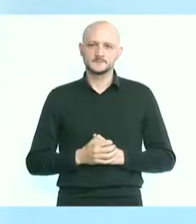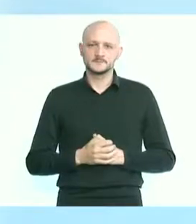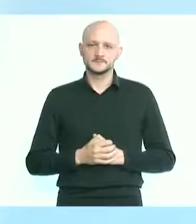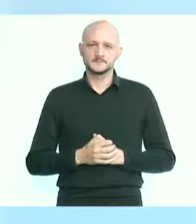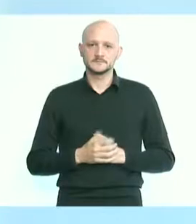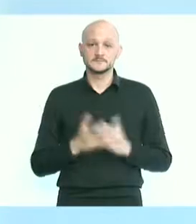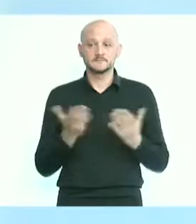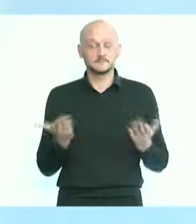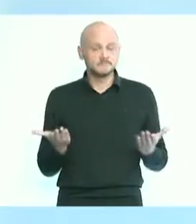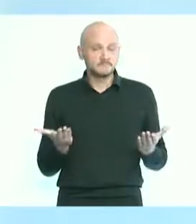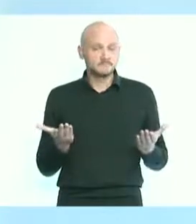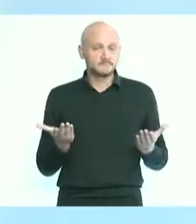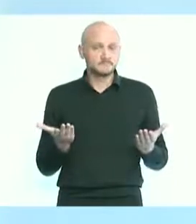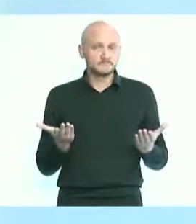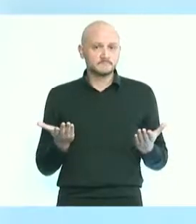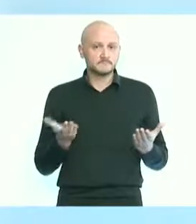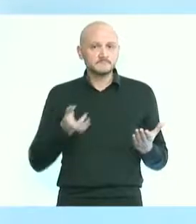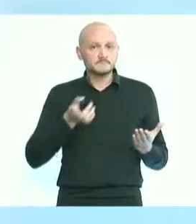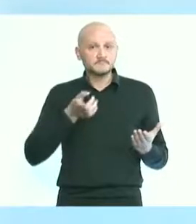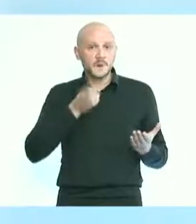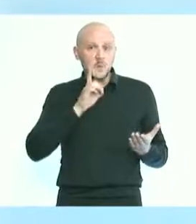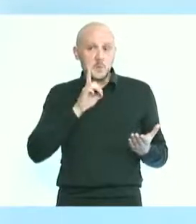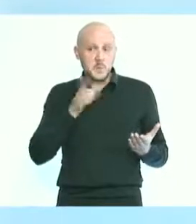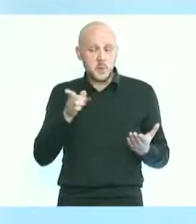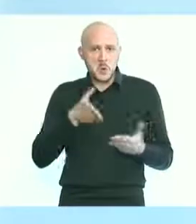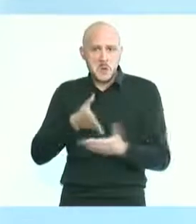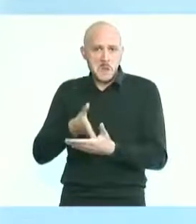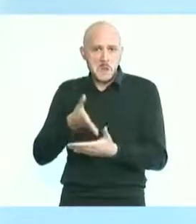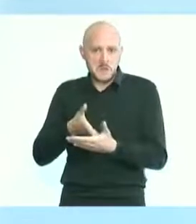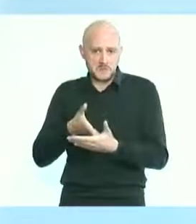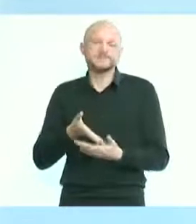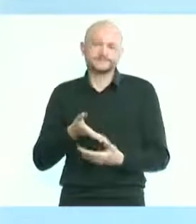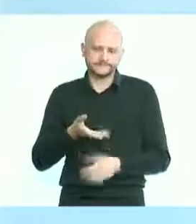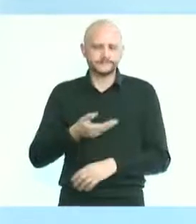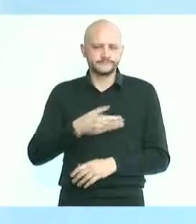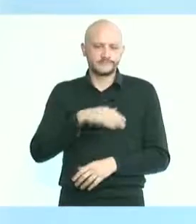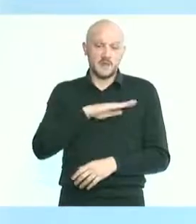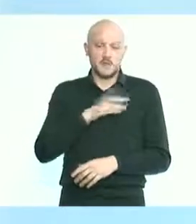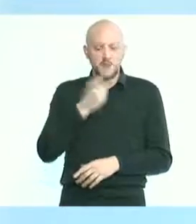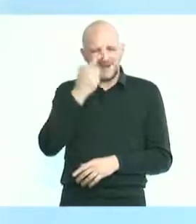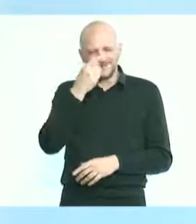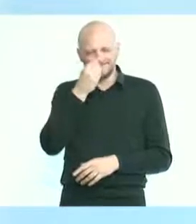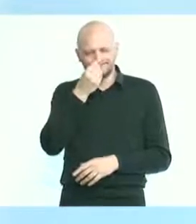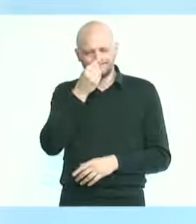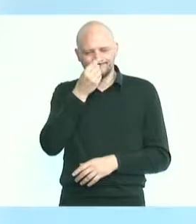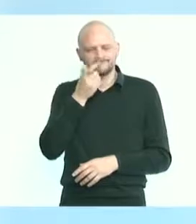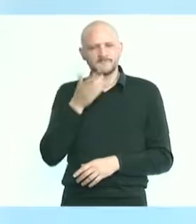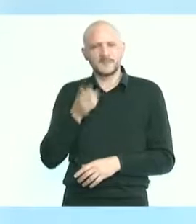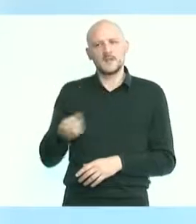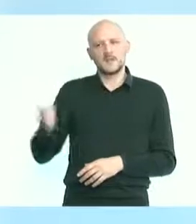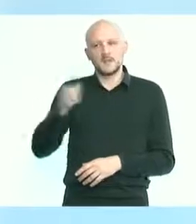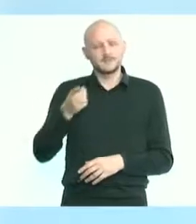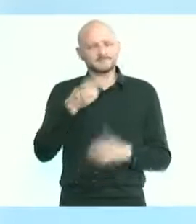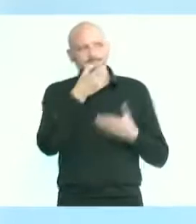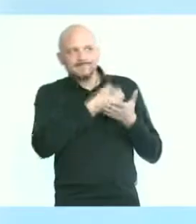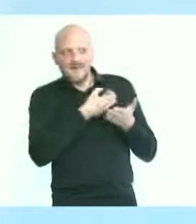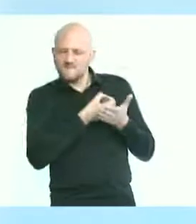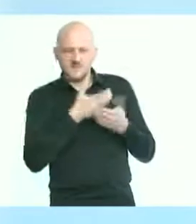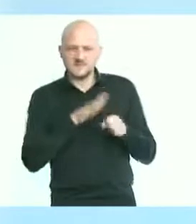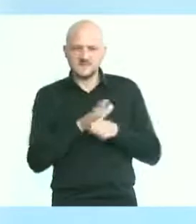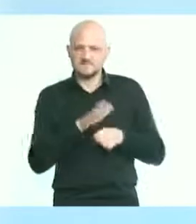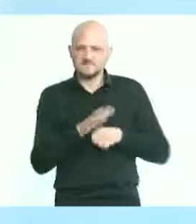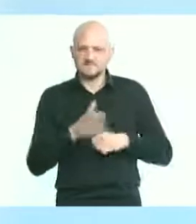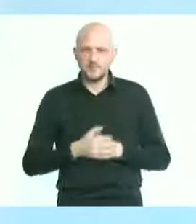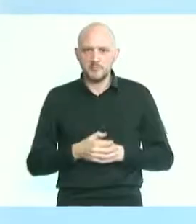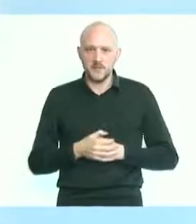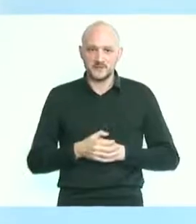raisons à cela ? En grande partie, sans doute, l'insuffisante diffusion de l'information ou sa non-appropriation. Pour permettre la